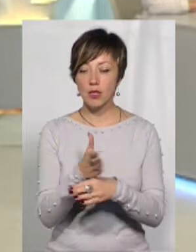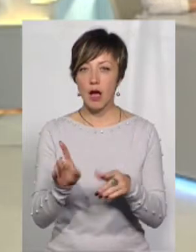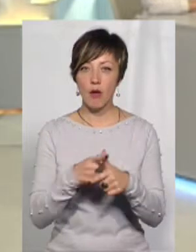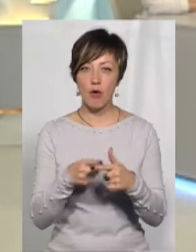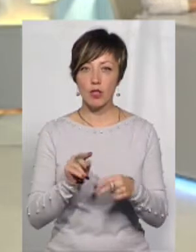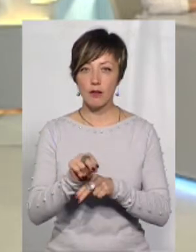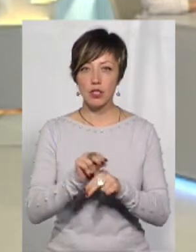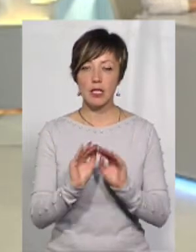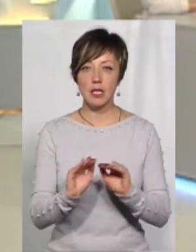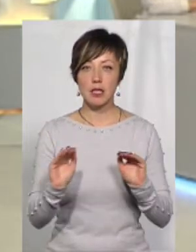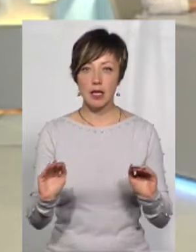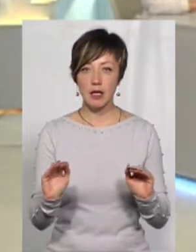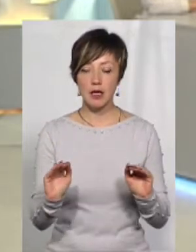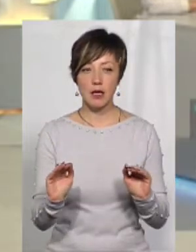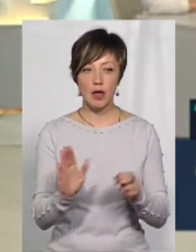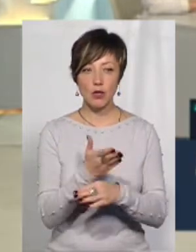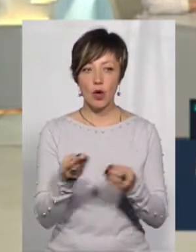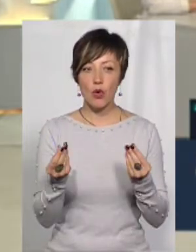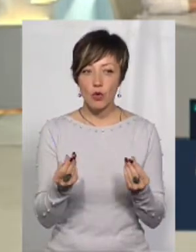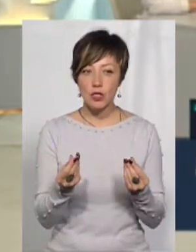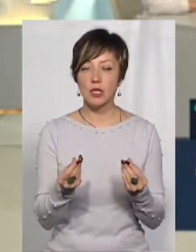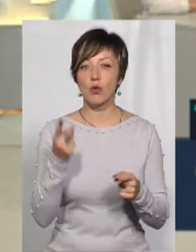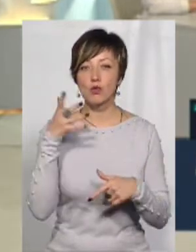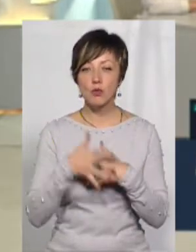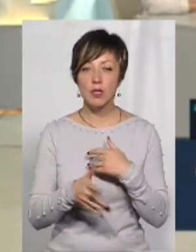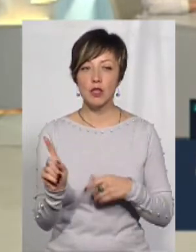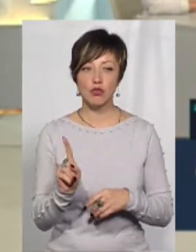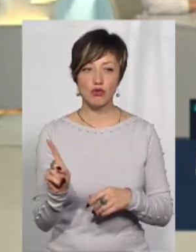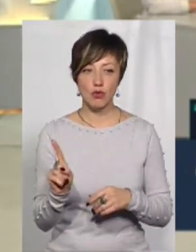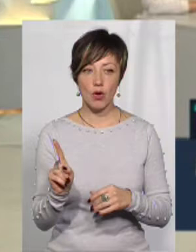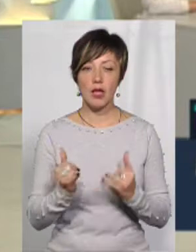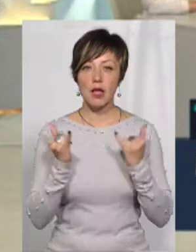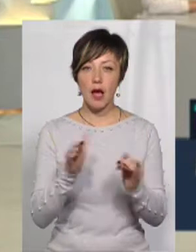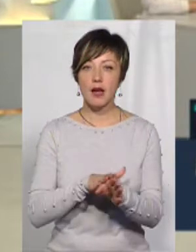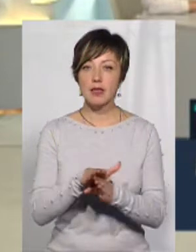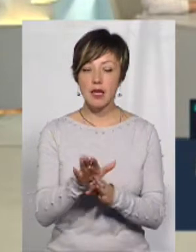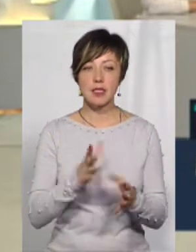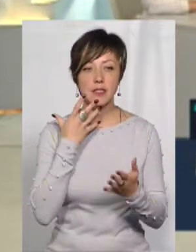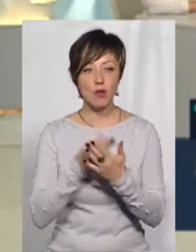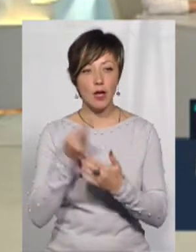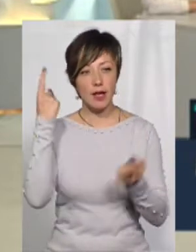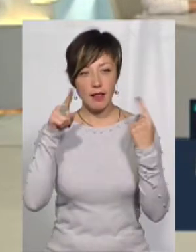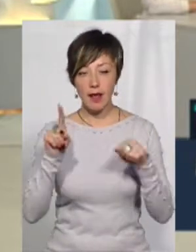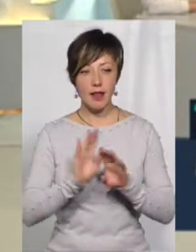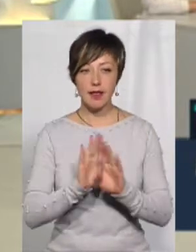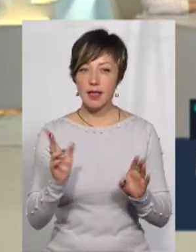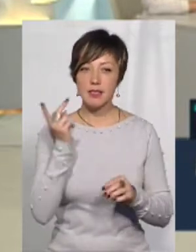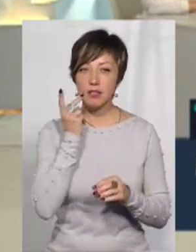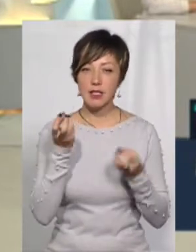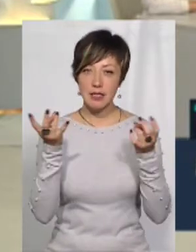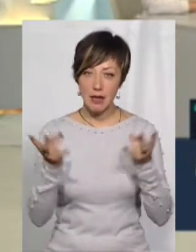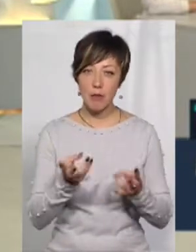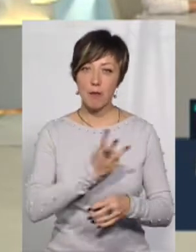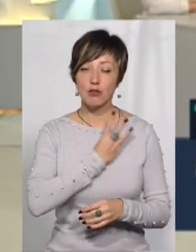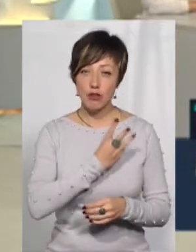розділити або навчити дітей розділяти гроші, скільки розуміти, що для реалізації якихось своїх ідей треба